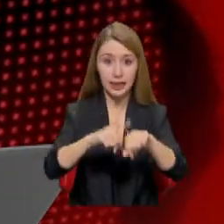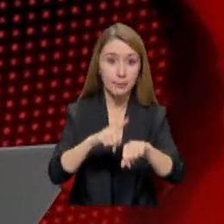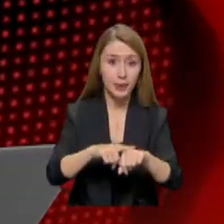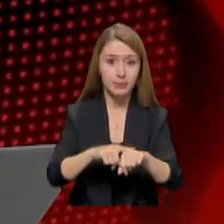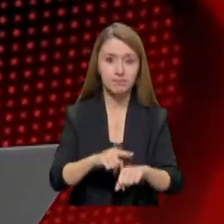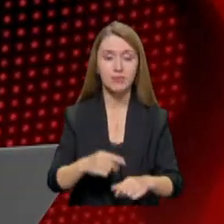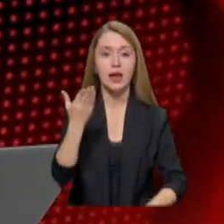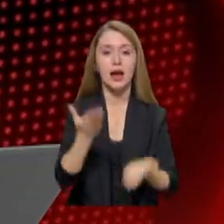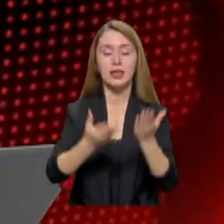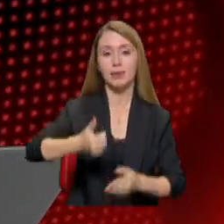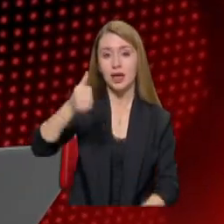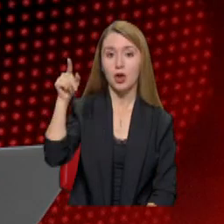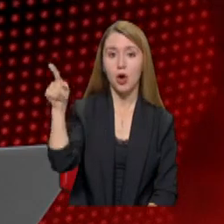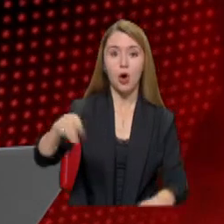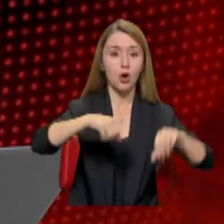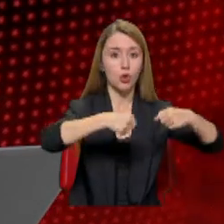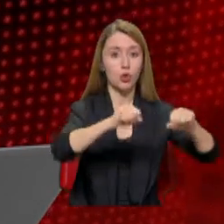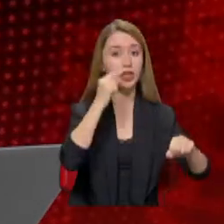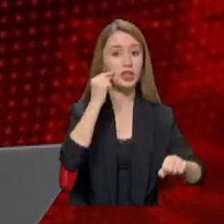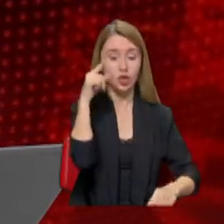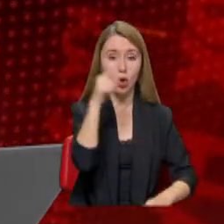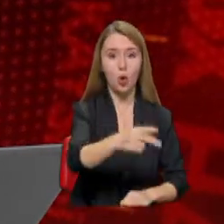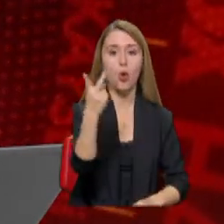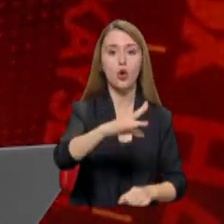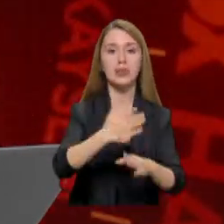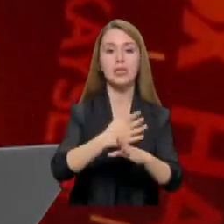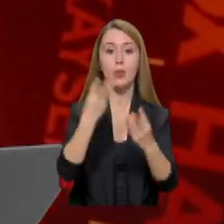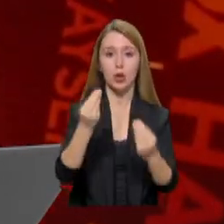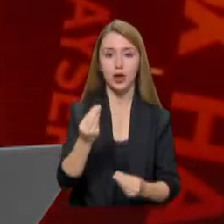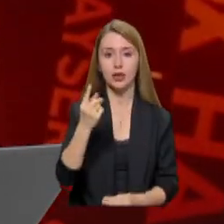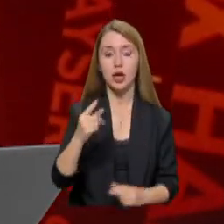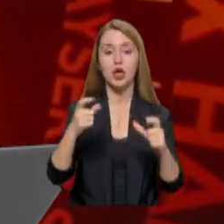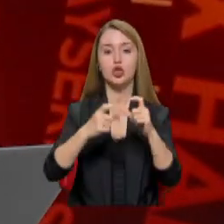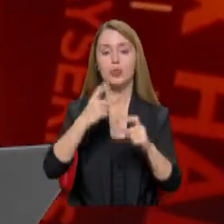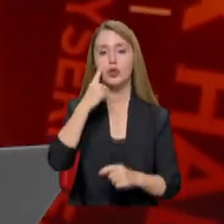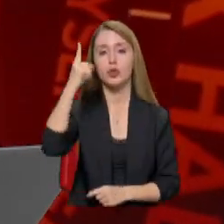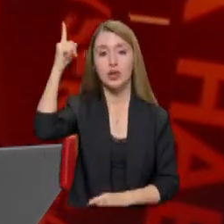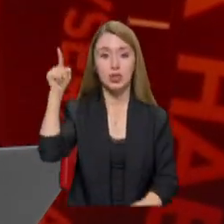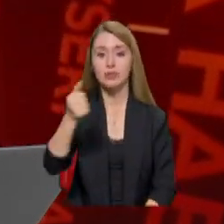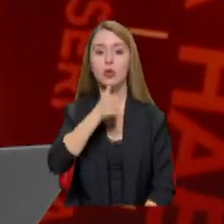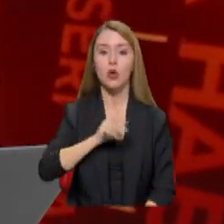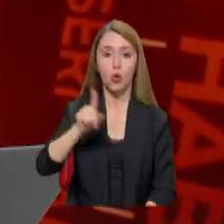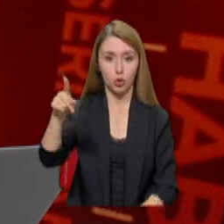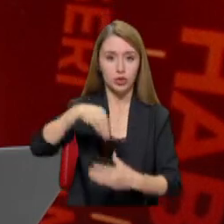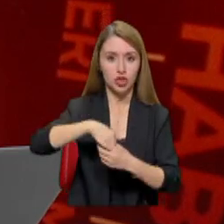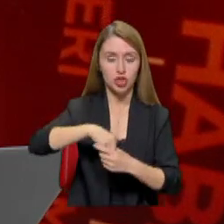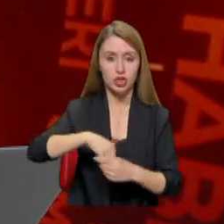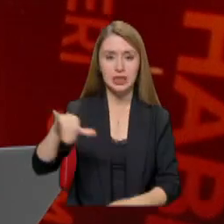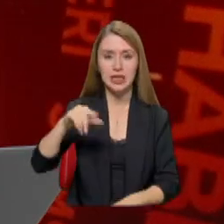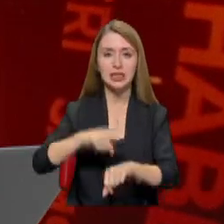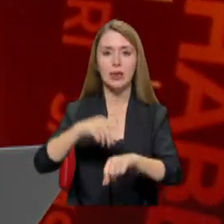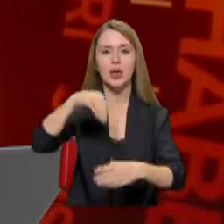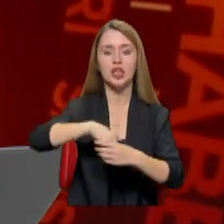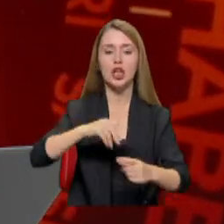mı? Adalet Bakanı kurye Yunus Emre Göçer'in ölümüne sebep olan Somali Cumhurbaşkanı'nın oğlu için yakın süre